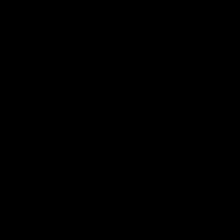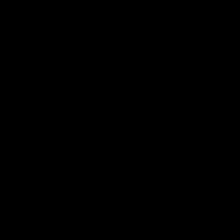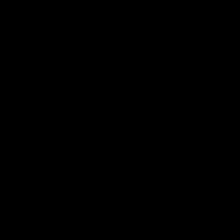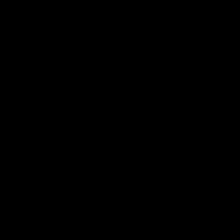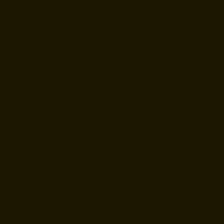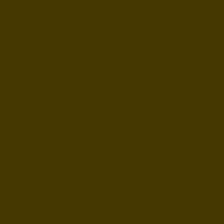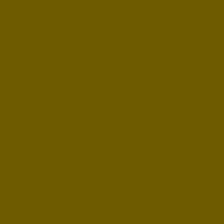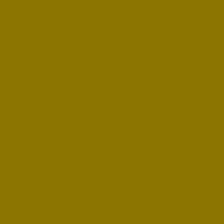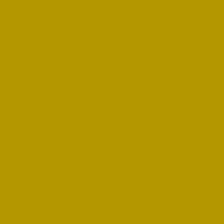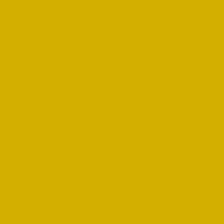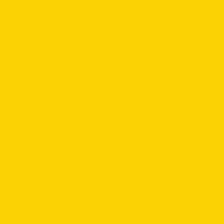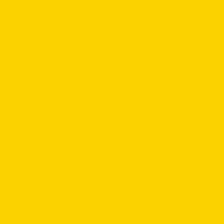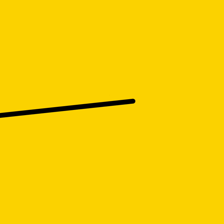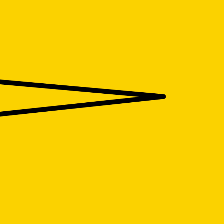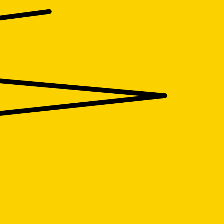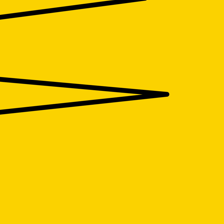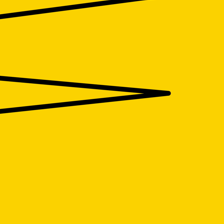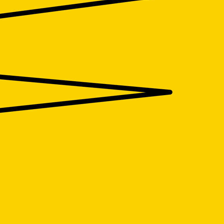proporti